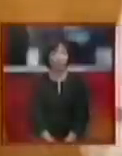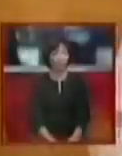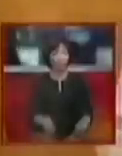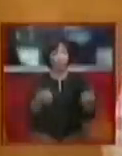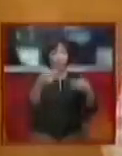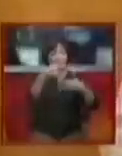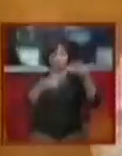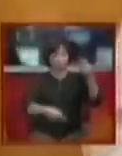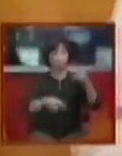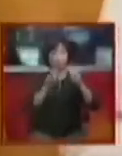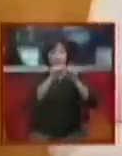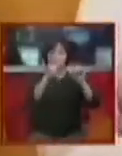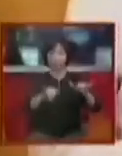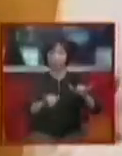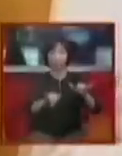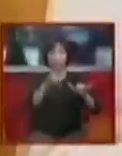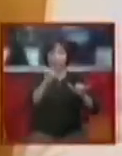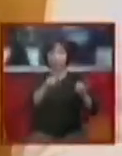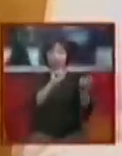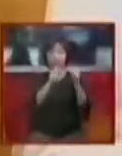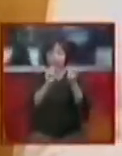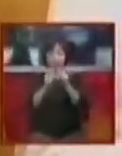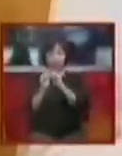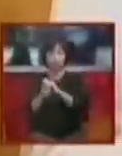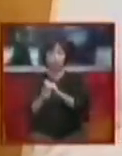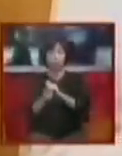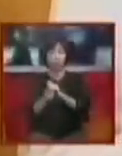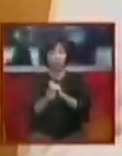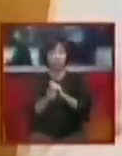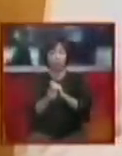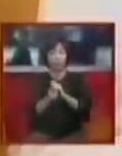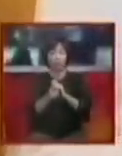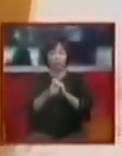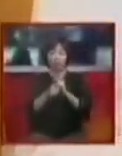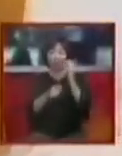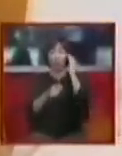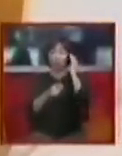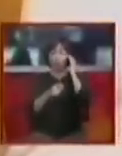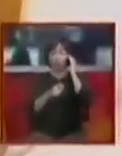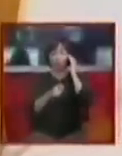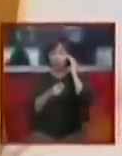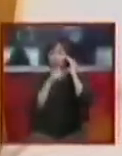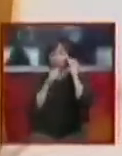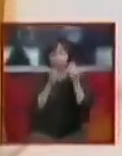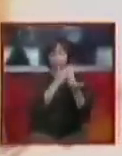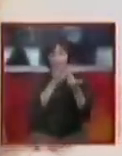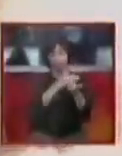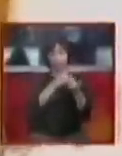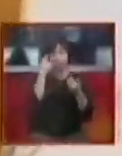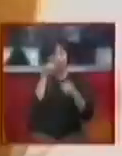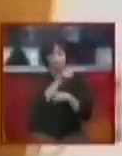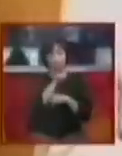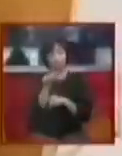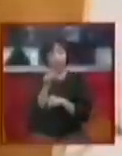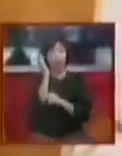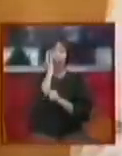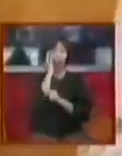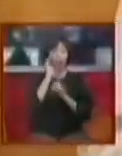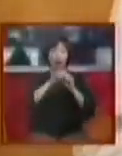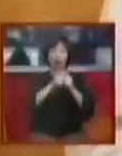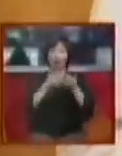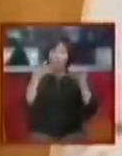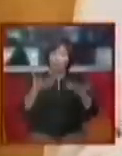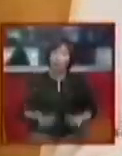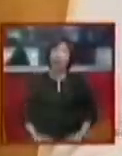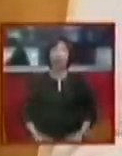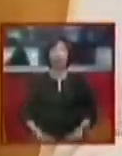Marami pong sira sa sistema ang kailangan niyong kumpunuhin. At alam kong hindi magiging madali ito. Alam ko po kung gaano kabigat